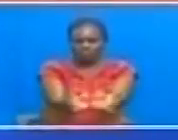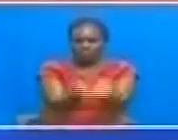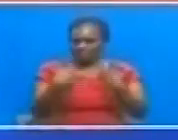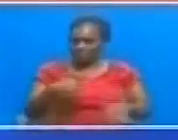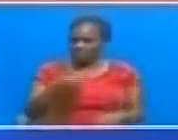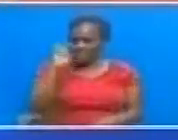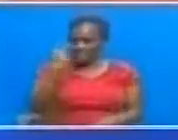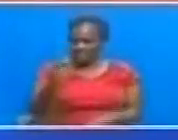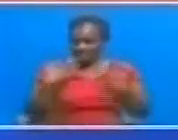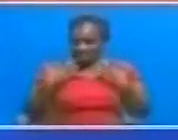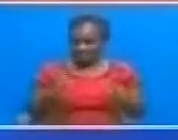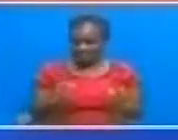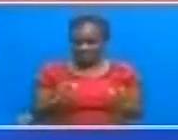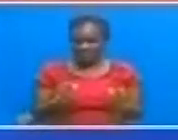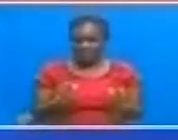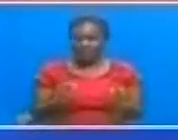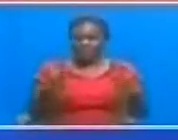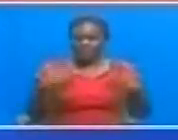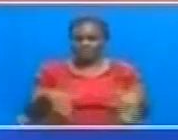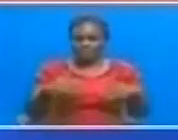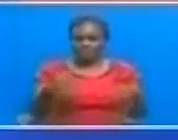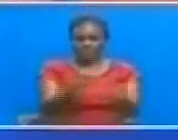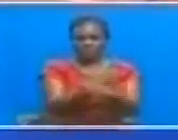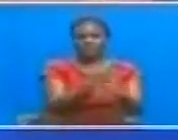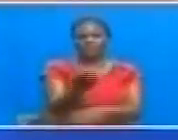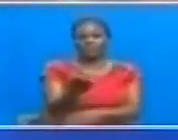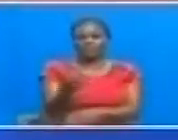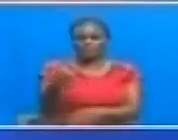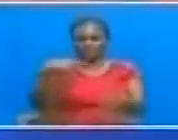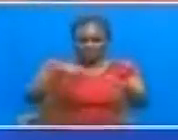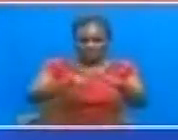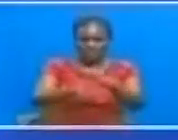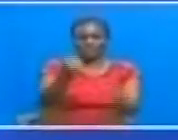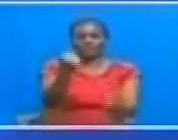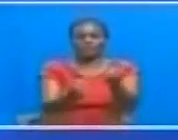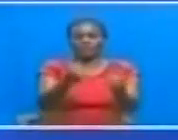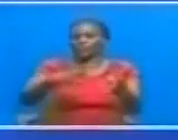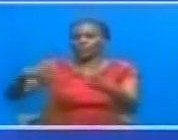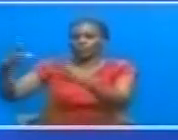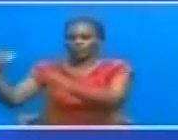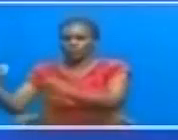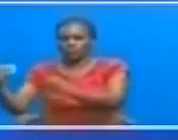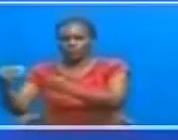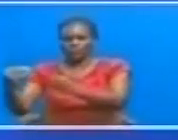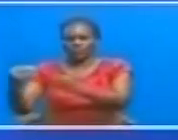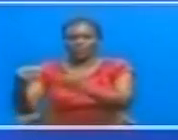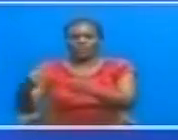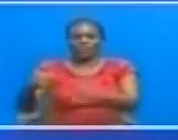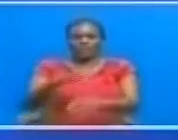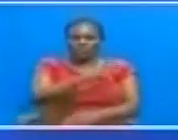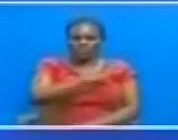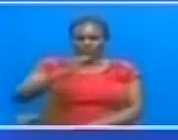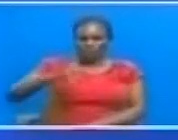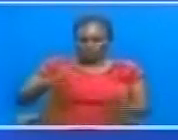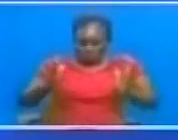unaona, na watu walioko pale, watu wakamwambia aondokeni hapa. Wakatua nani wakina zao? Tume ya Taifa kuhusu haki